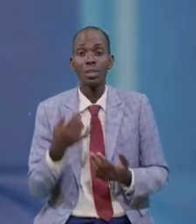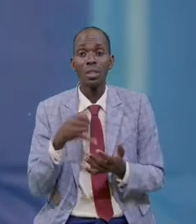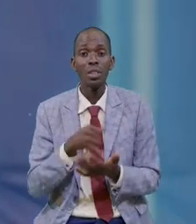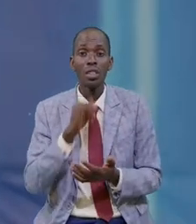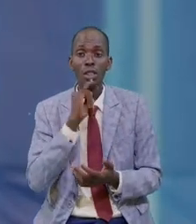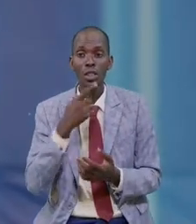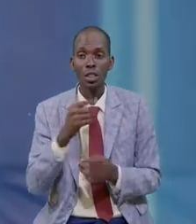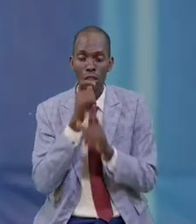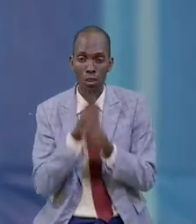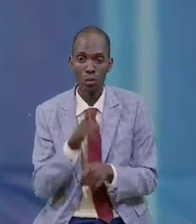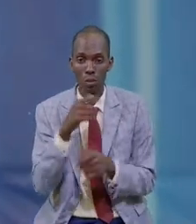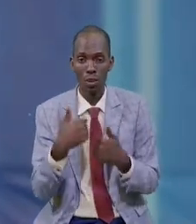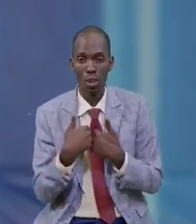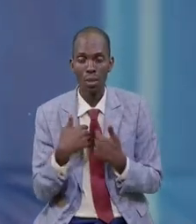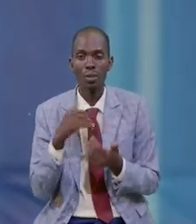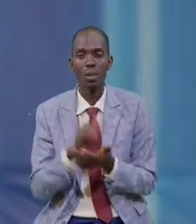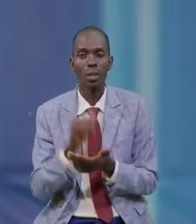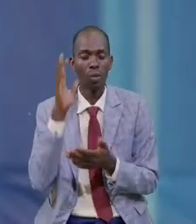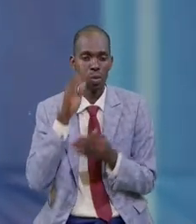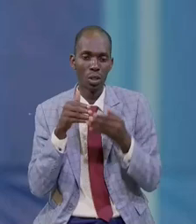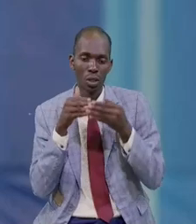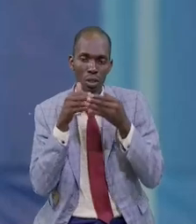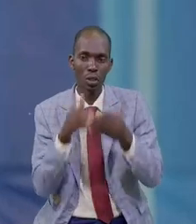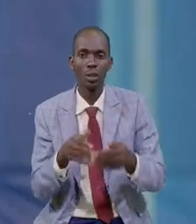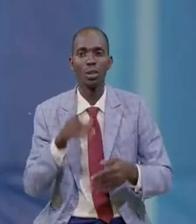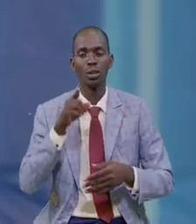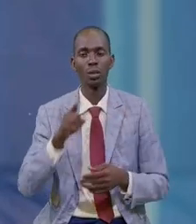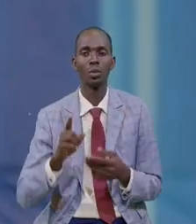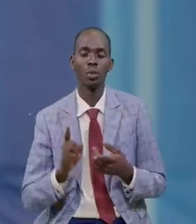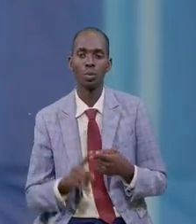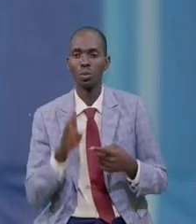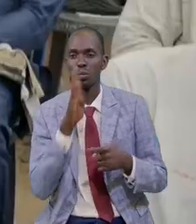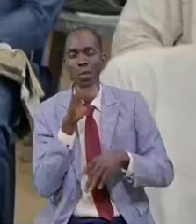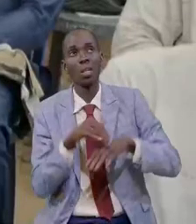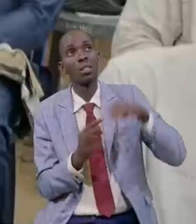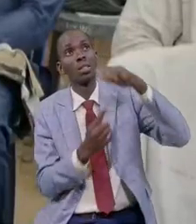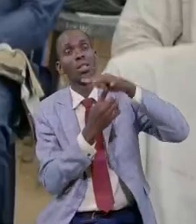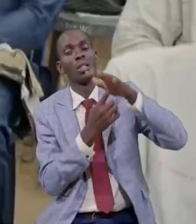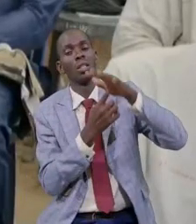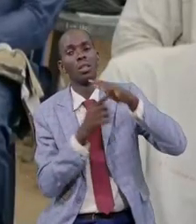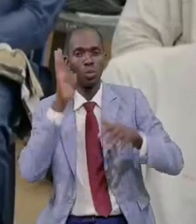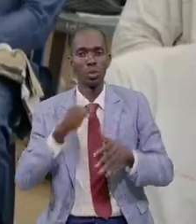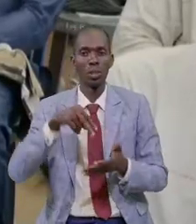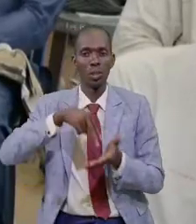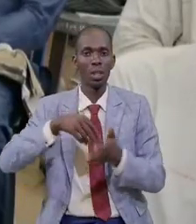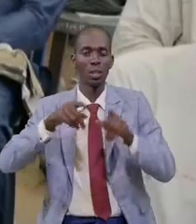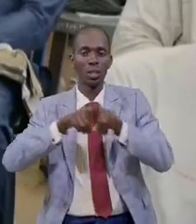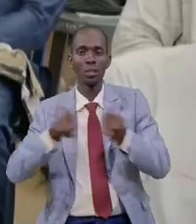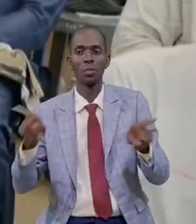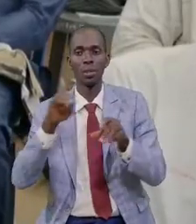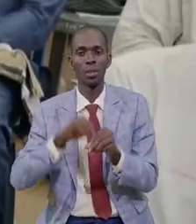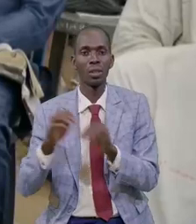qui te conduira à atteindre le sommet et tu vas te distinguer dans la vie au nom de